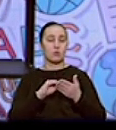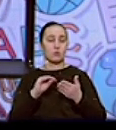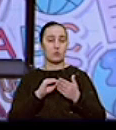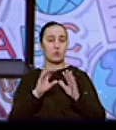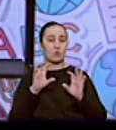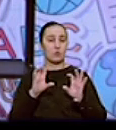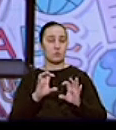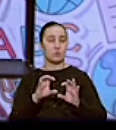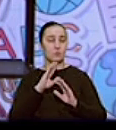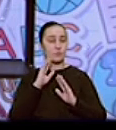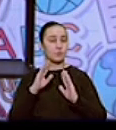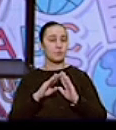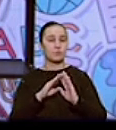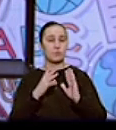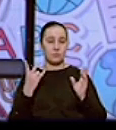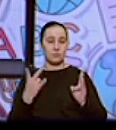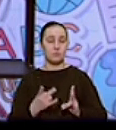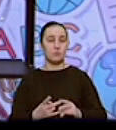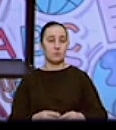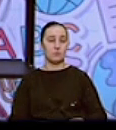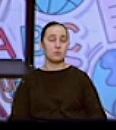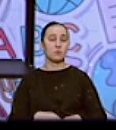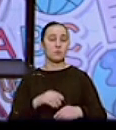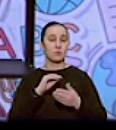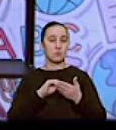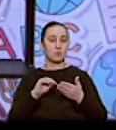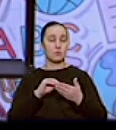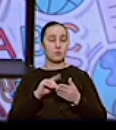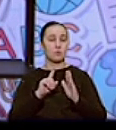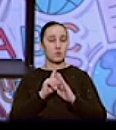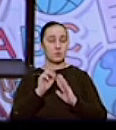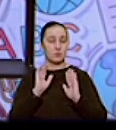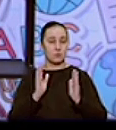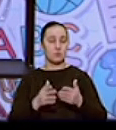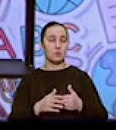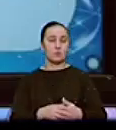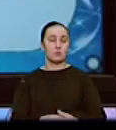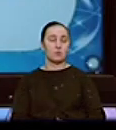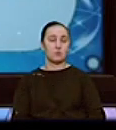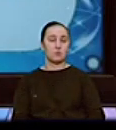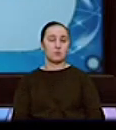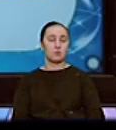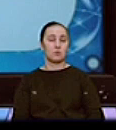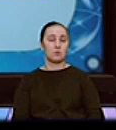yozish qoidalariga rioya qiling. Yozishni boshladik.